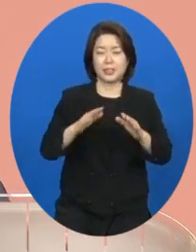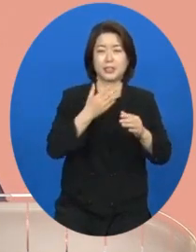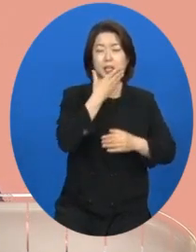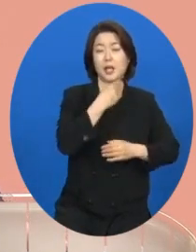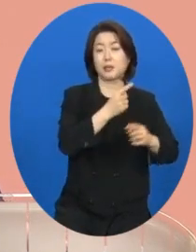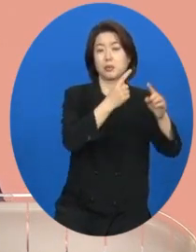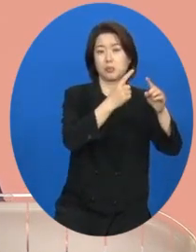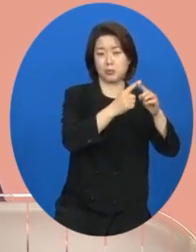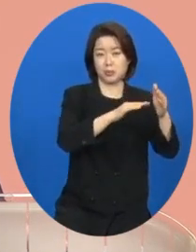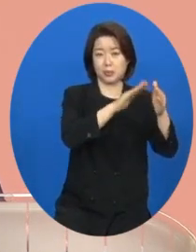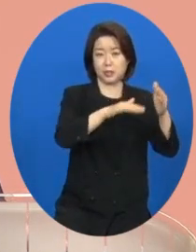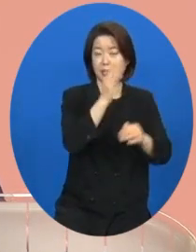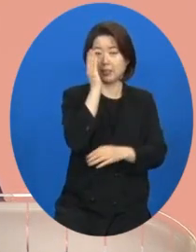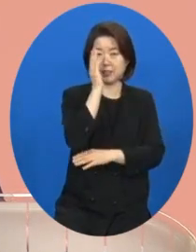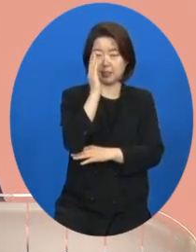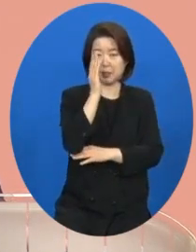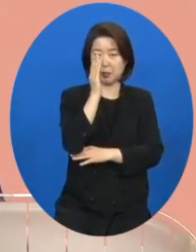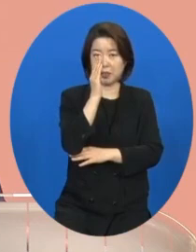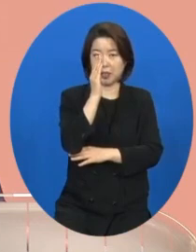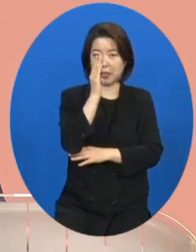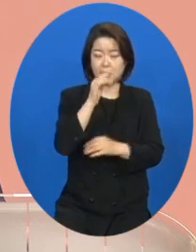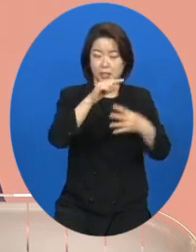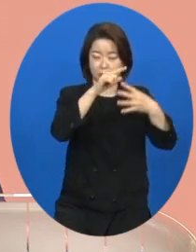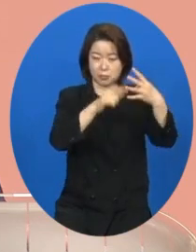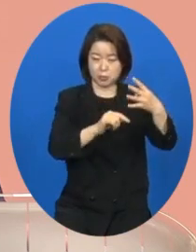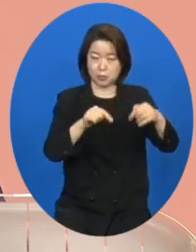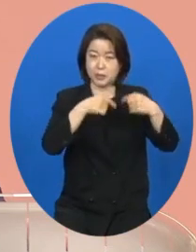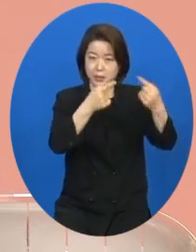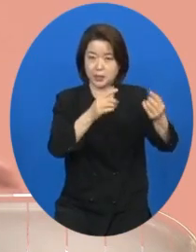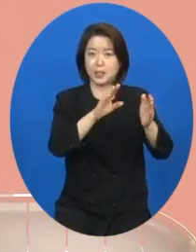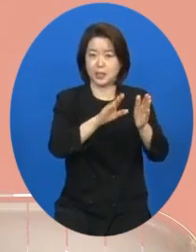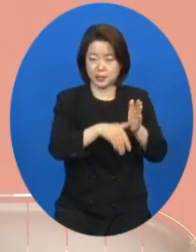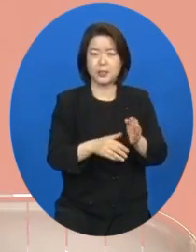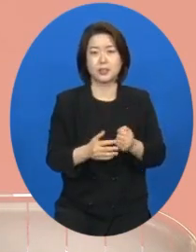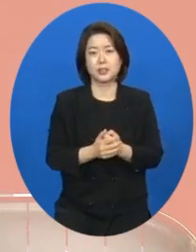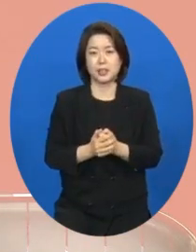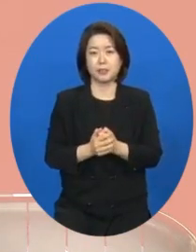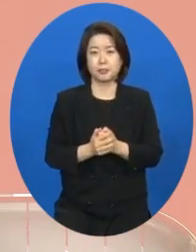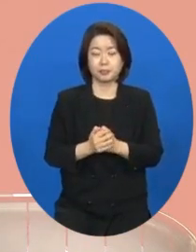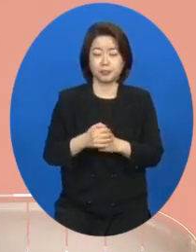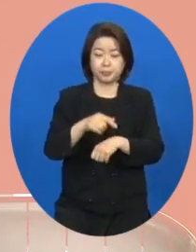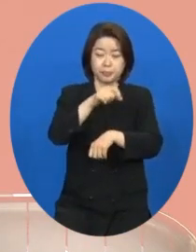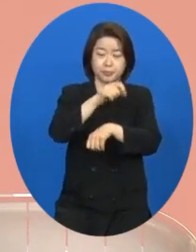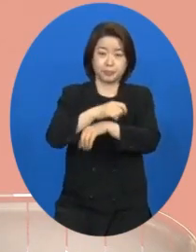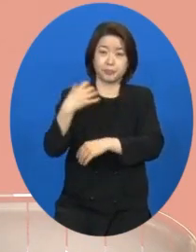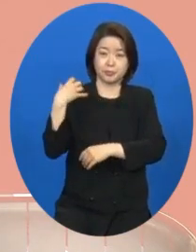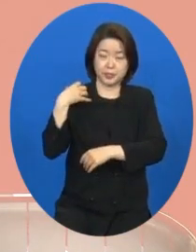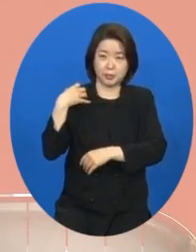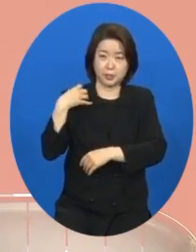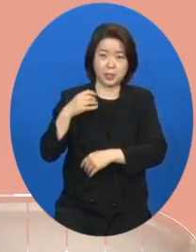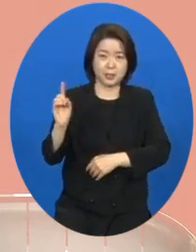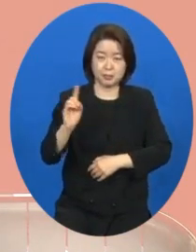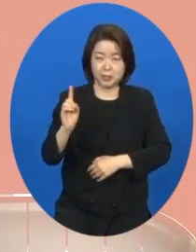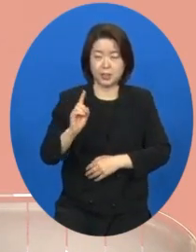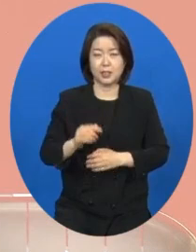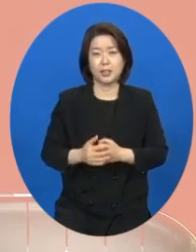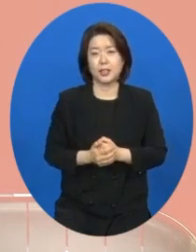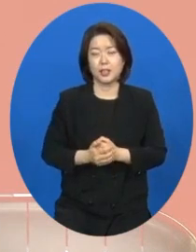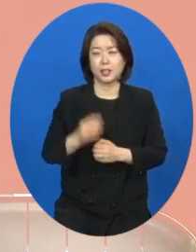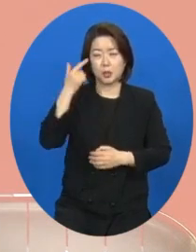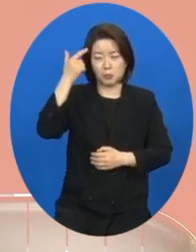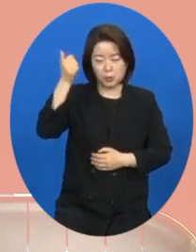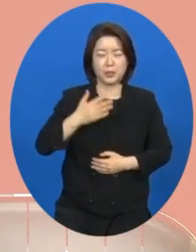행복플러스 가정세미나 들어갔을 때 그 간사님이 그런 이야기를 하더라고요. 목사님,